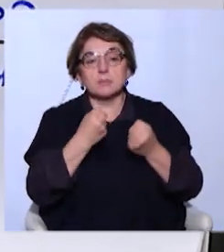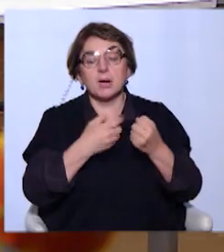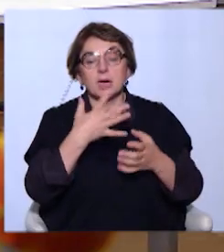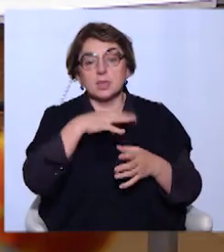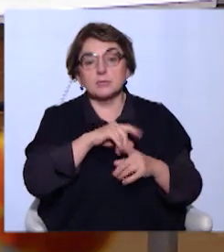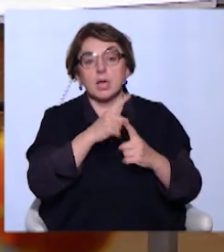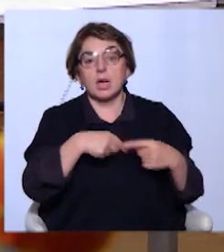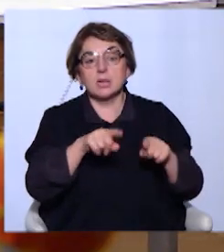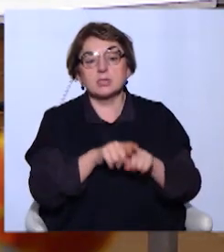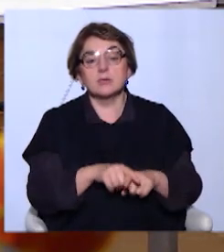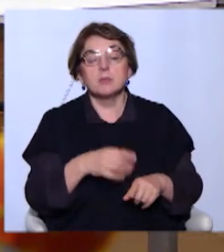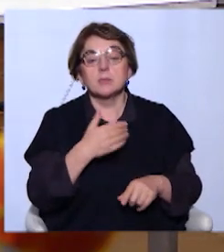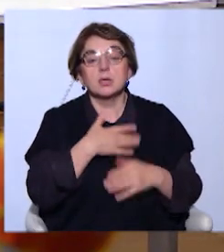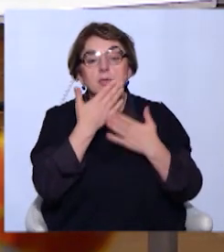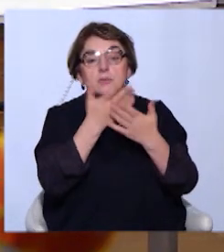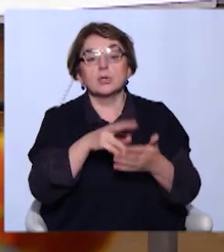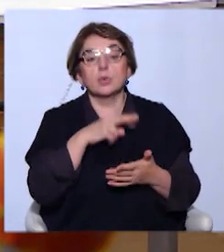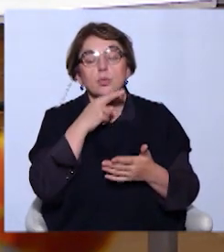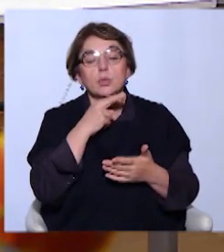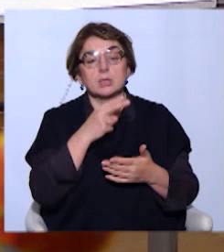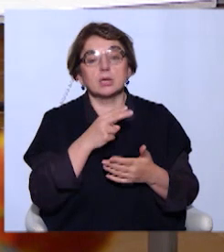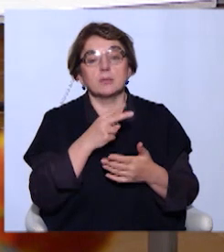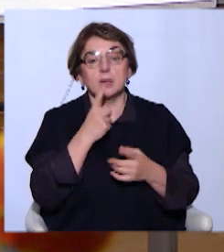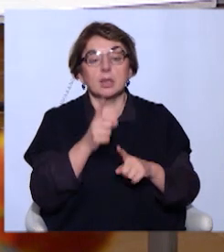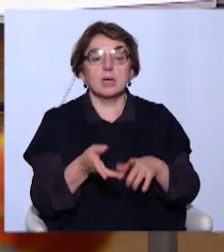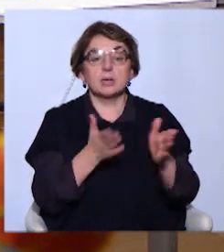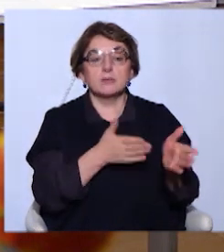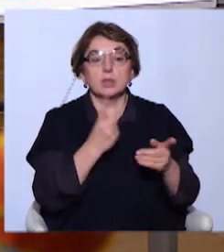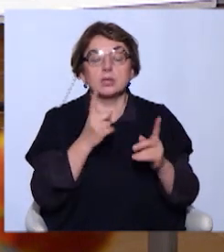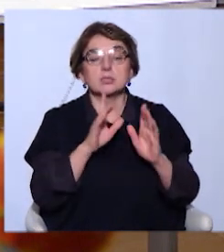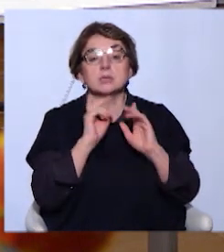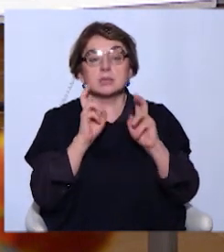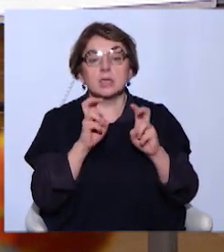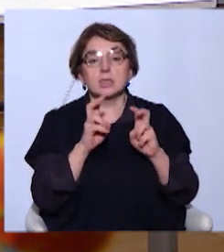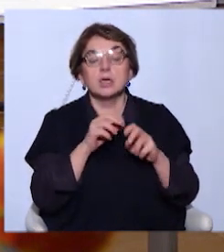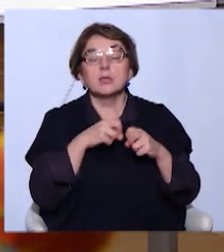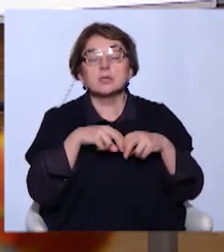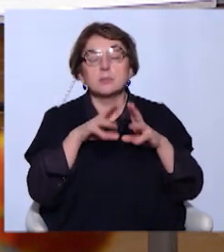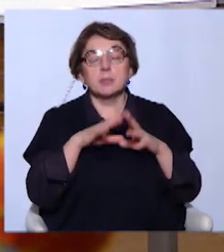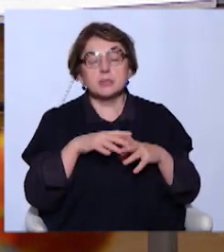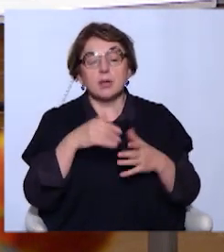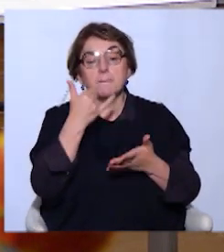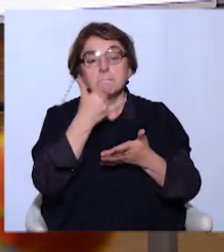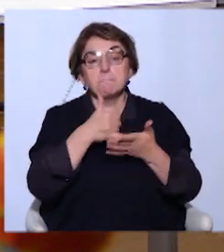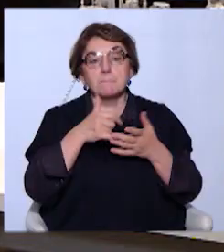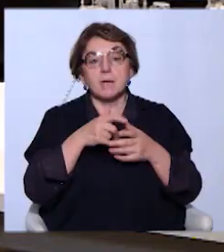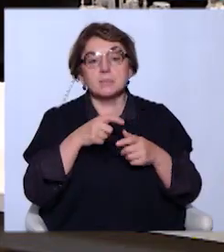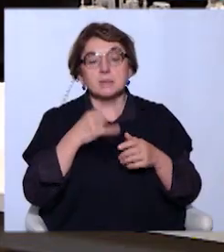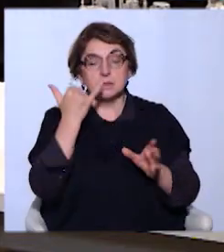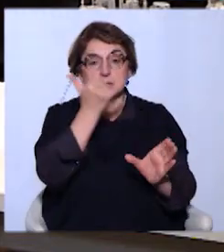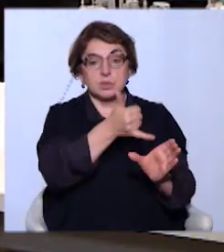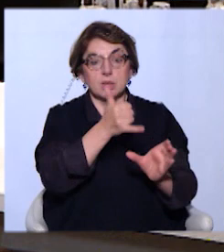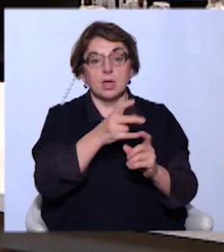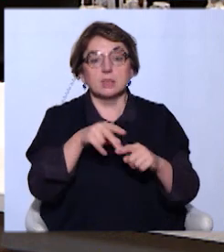როგორც საწვავი საშუალება და ასევე მინდა თქვენი ყურადღება გადავიტანო ერთ საკითხზე. ბენზი გასამართ სადგურებში